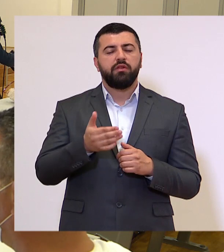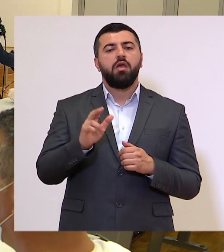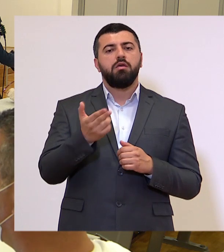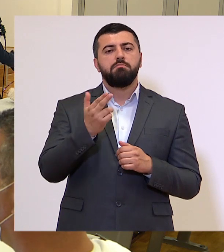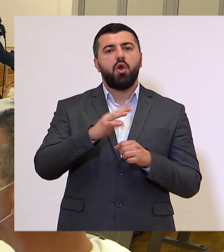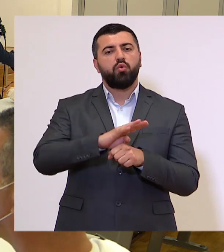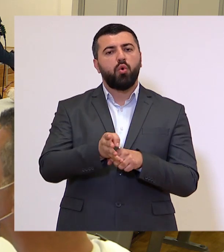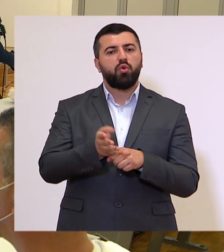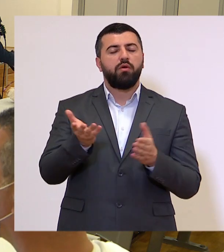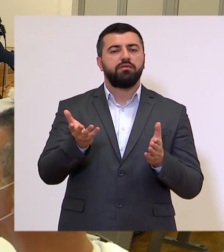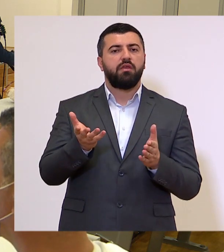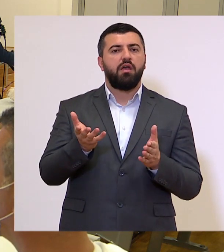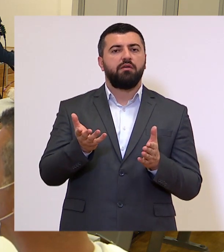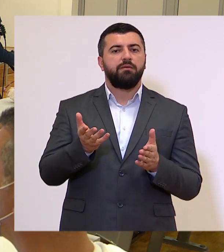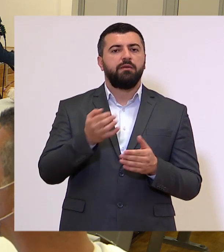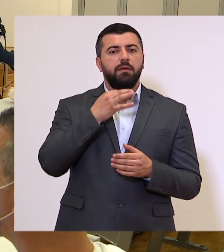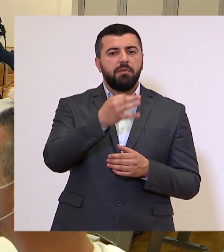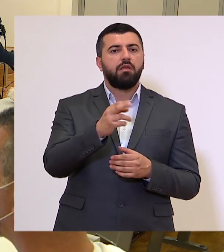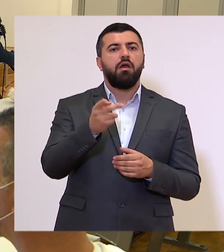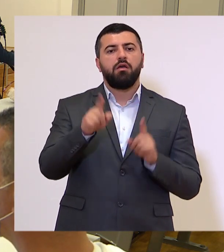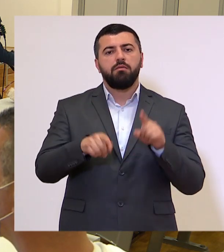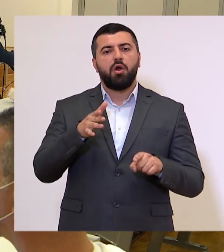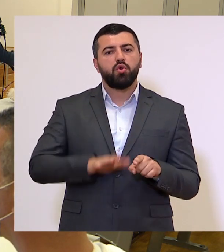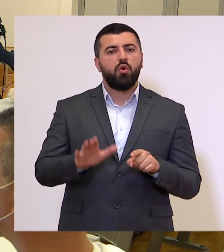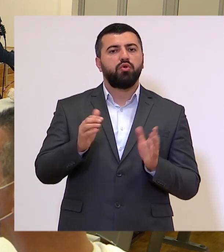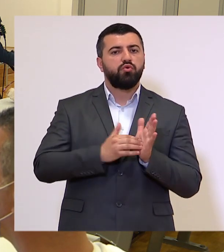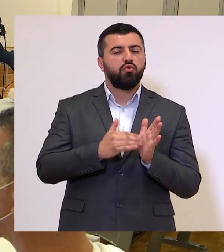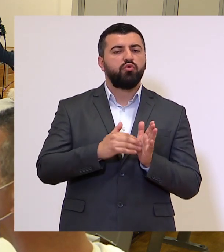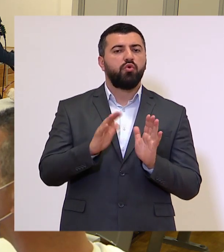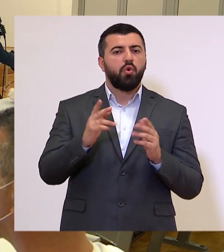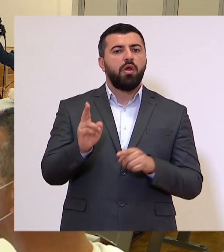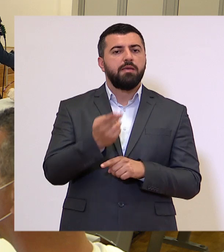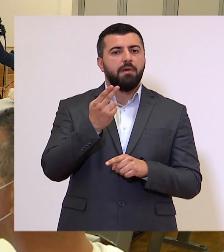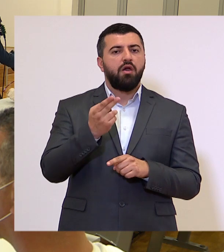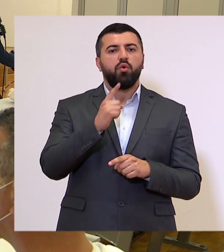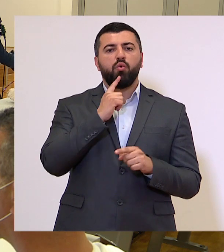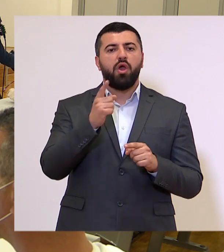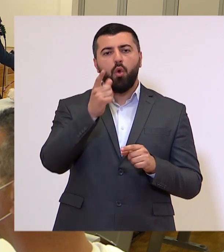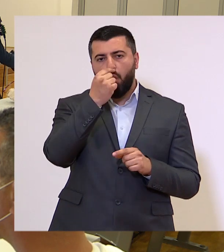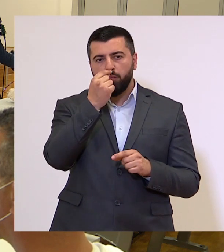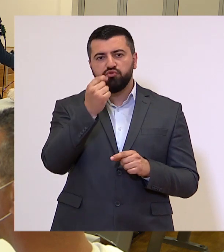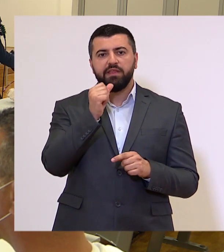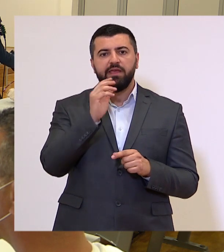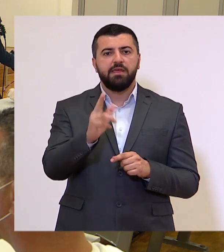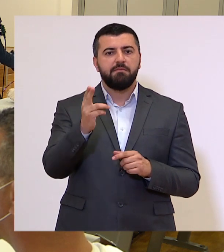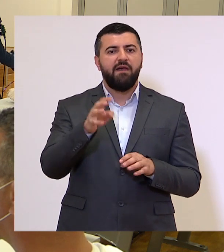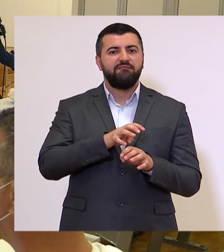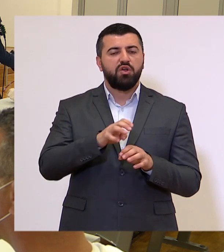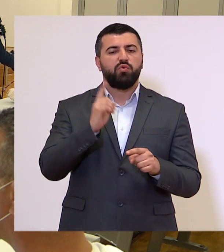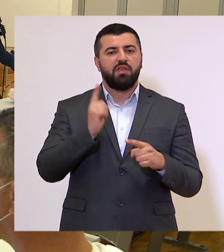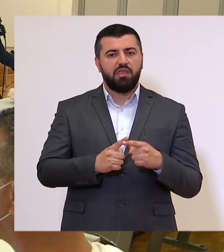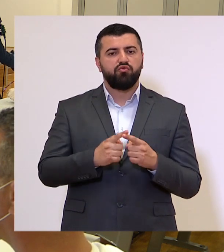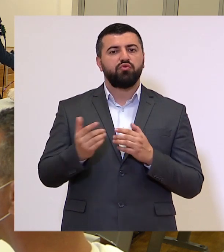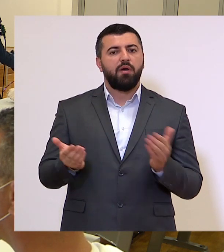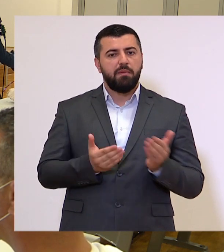potvrđenih slučajeva COVID-19 kod porodilja u bolnici Kodra? Ukoliko imamo, iz kojih opština i da li je virus potvrđen